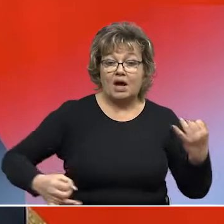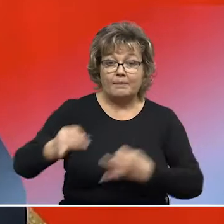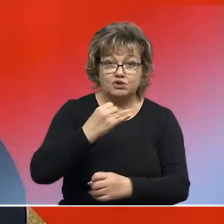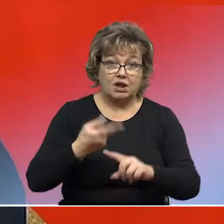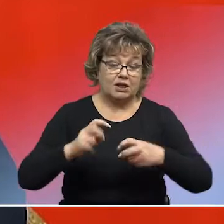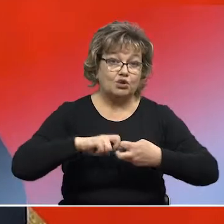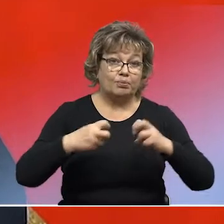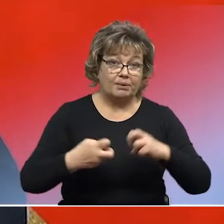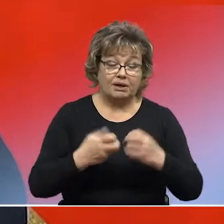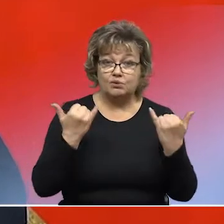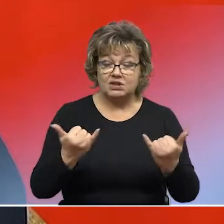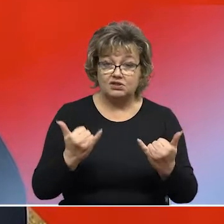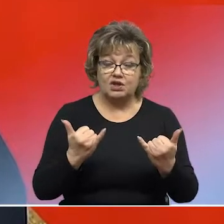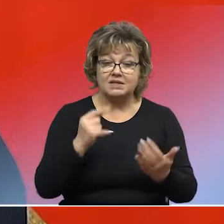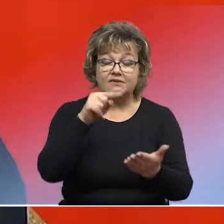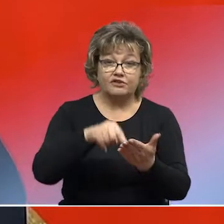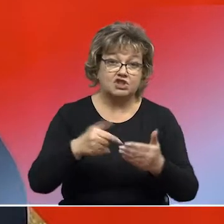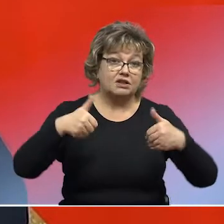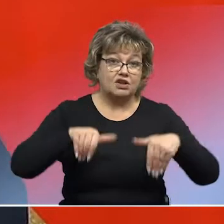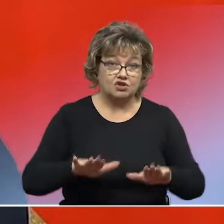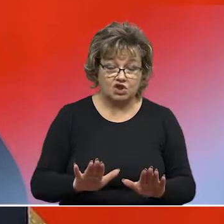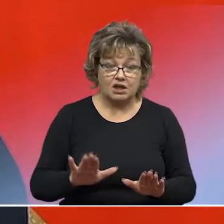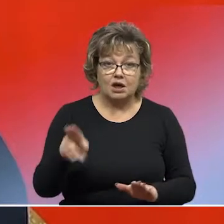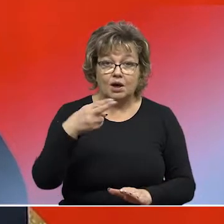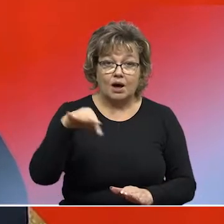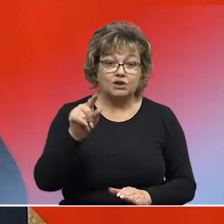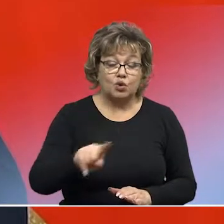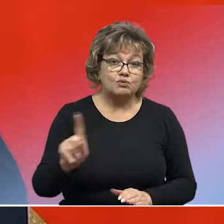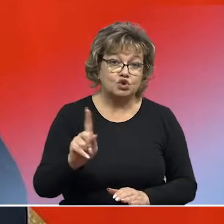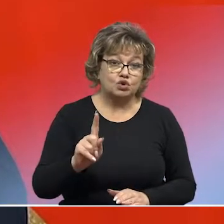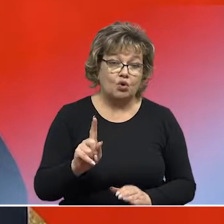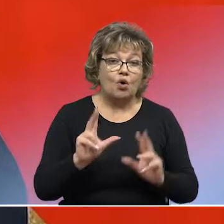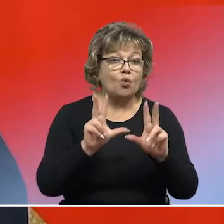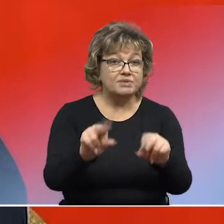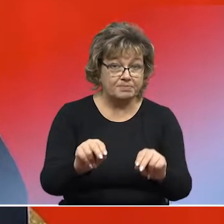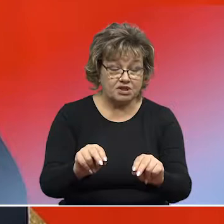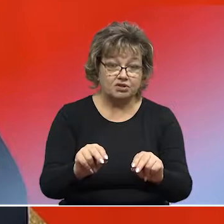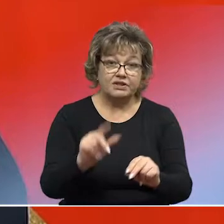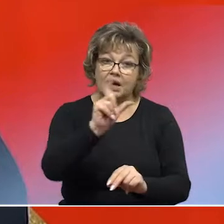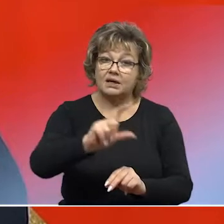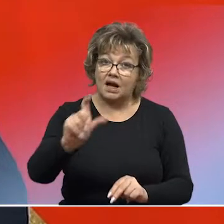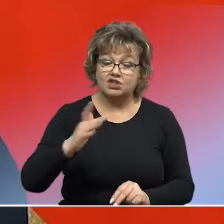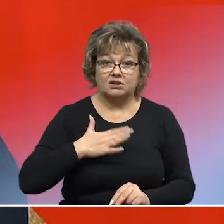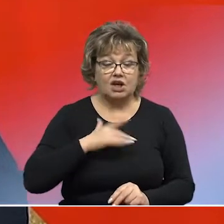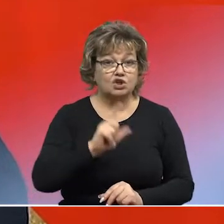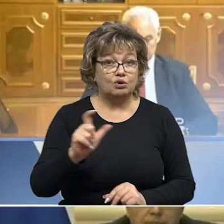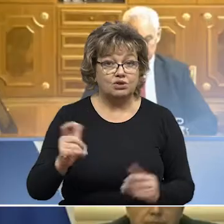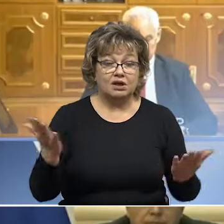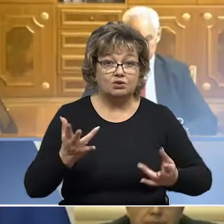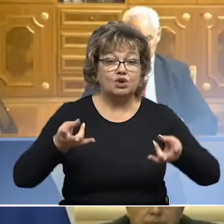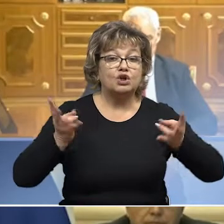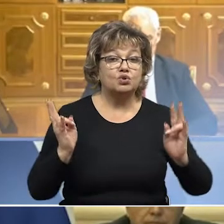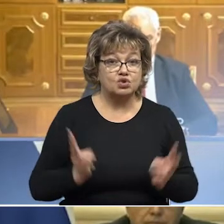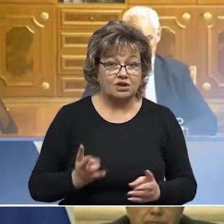обсуждало уже эту проблему и сейчас вышло на решение о том, чтобы обеспечивать граждан, наших людей,